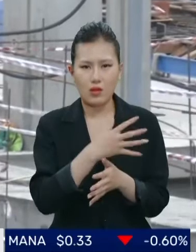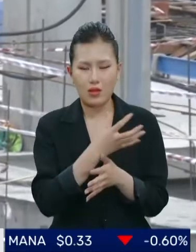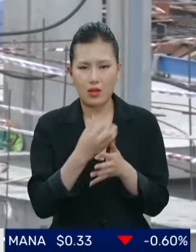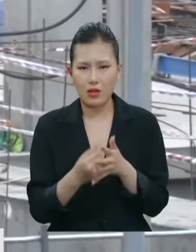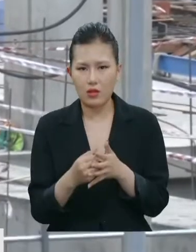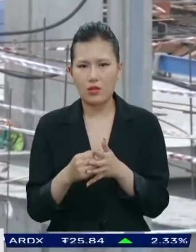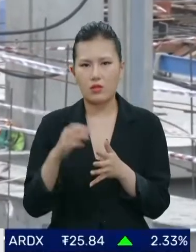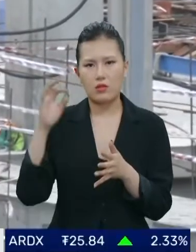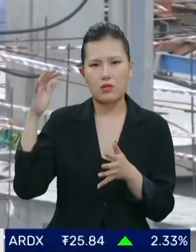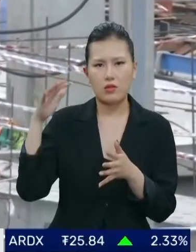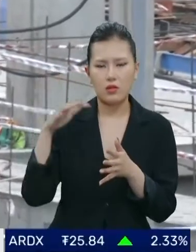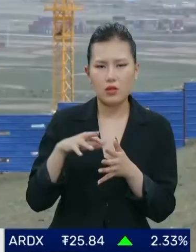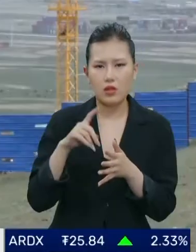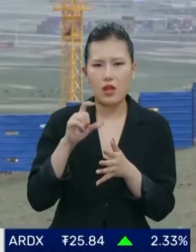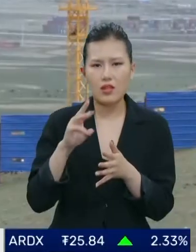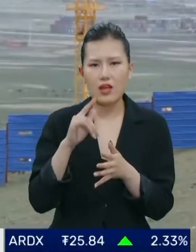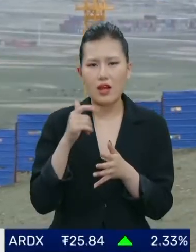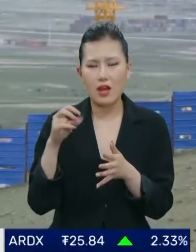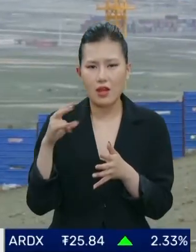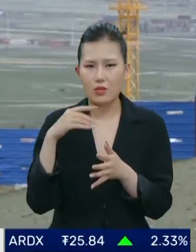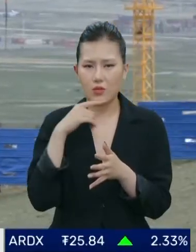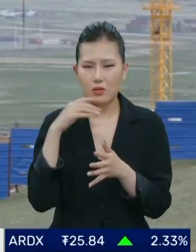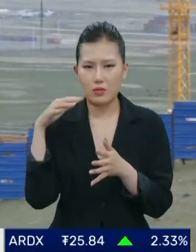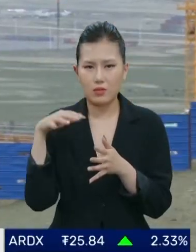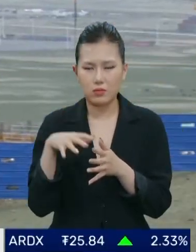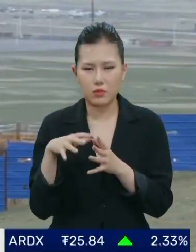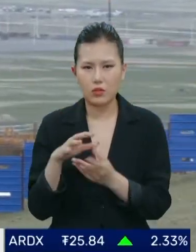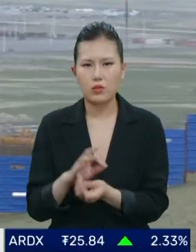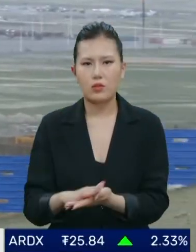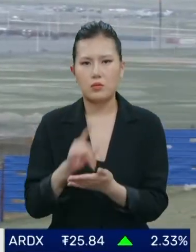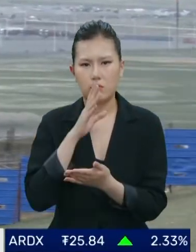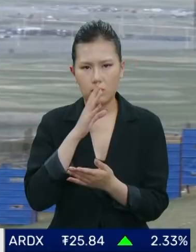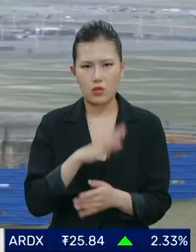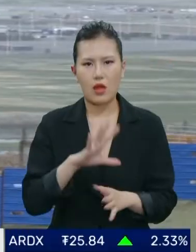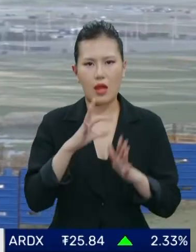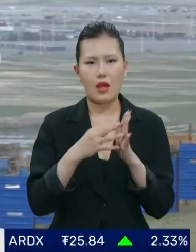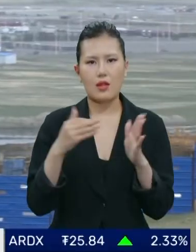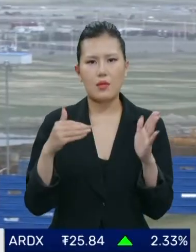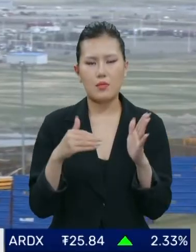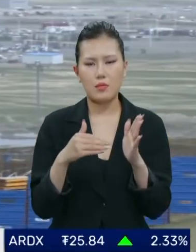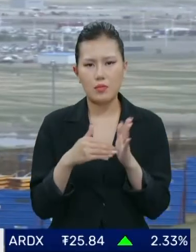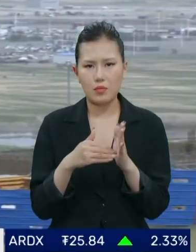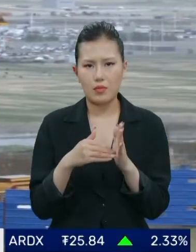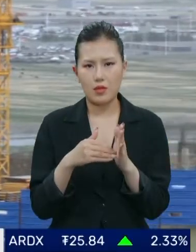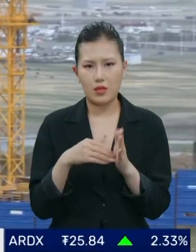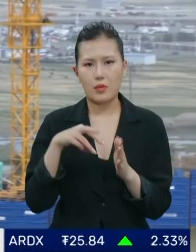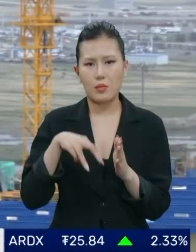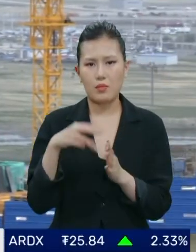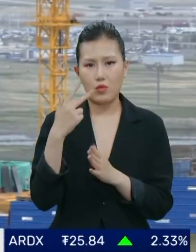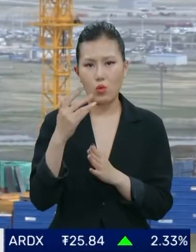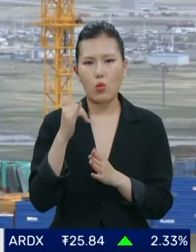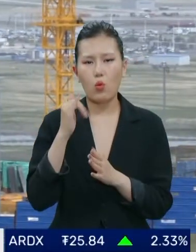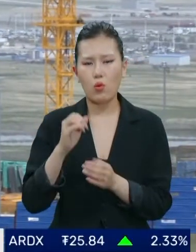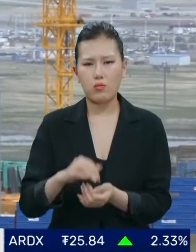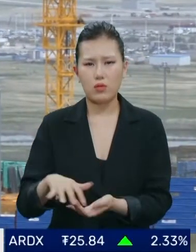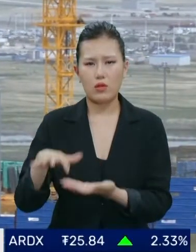туяагаар усны цэвэр байдлыг хангана. Мөн Монголд хамгийн том тооцогдох 18,000 метр кубийн хэмжээтэй усан сан байрлах гэнэ.